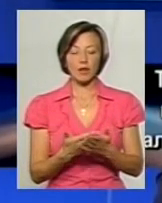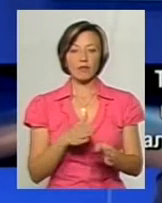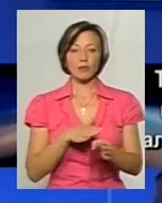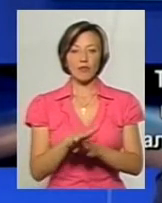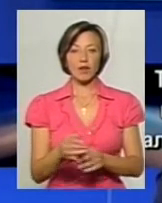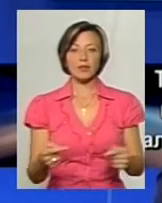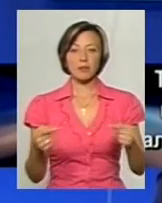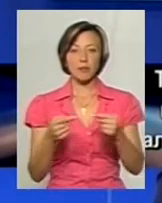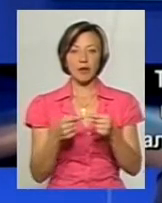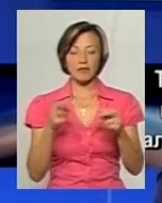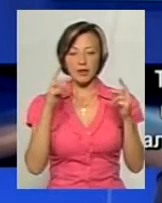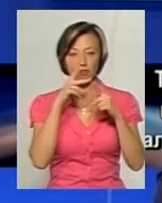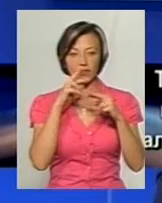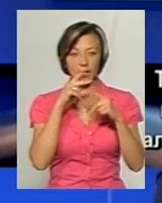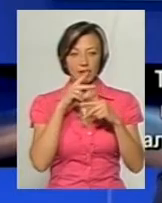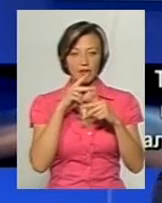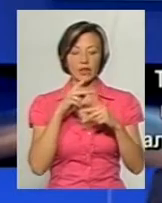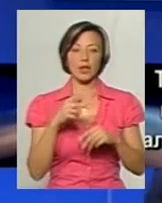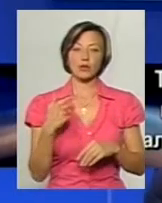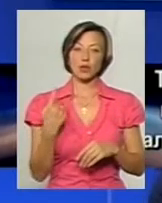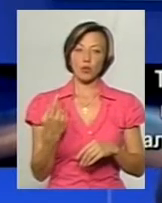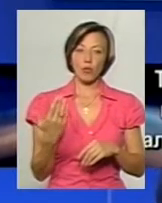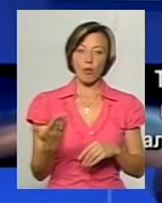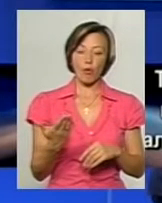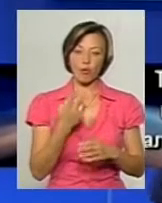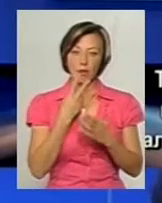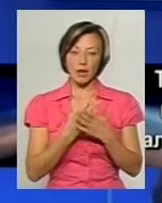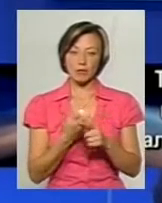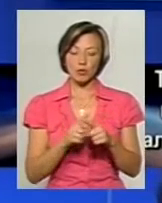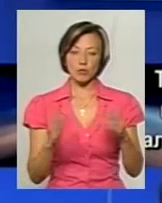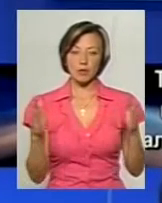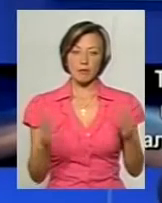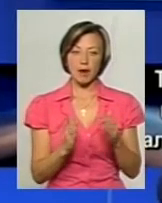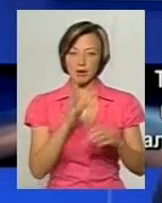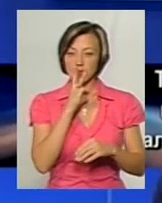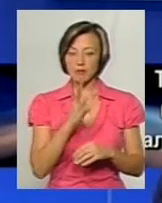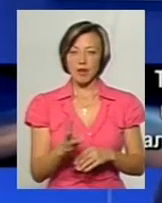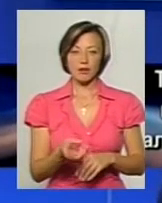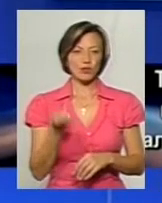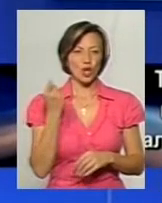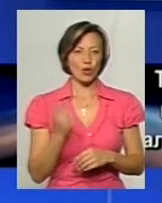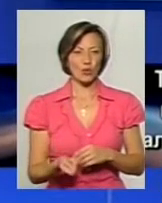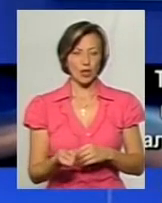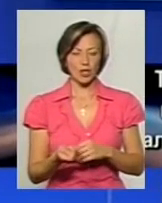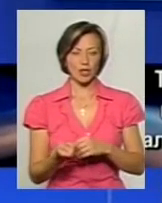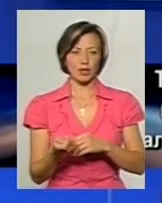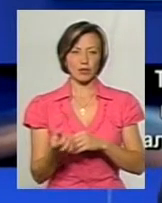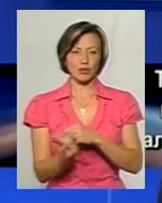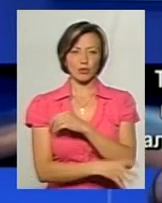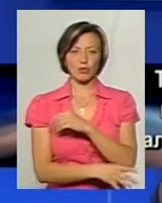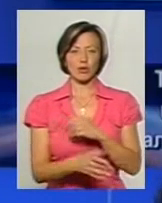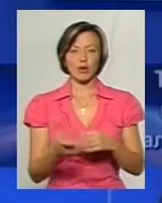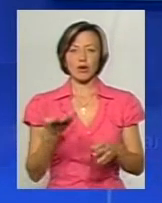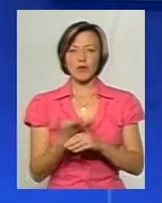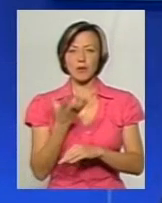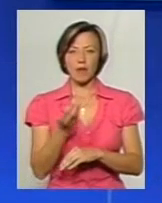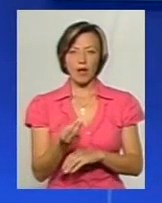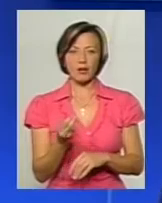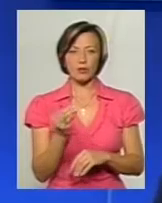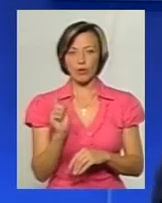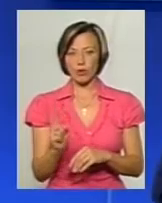певне викривлення. З одного боку, ми бачимо цю мінімальну зарплату жалюгідну, яка виплачують, хоч вона